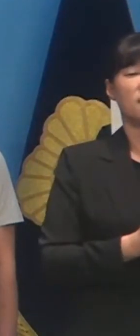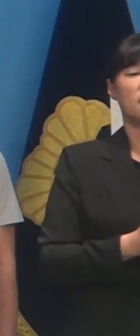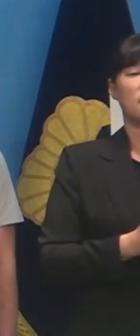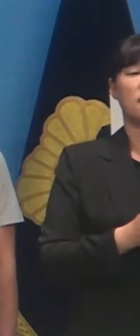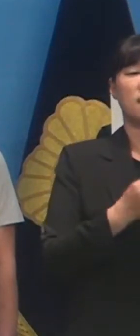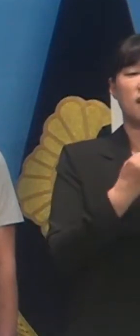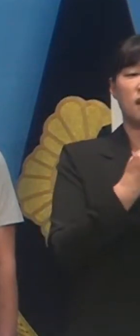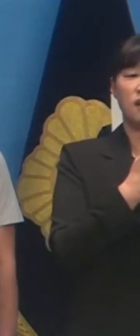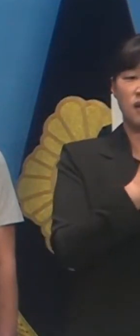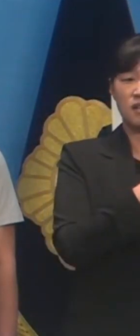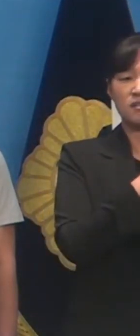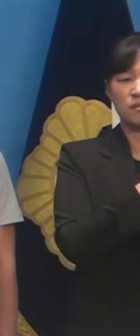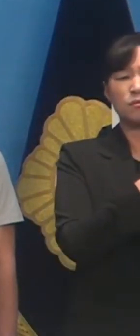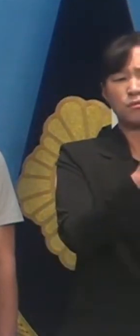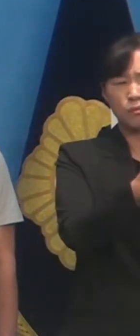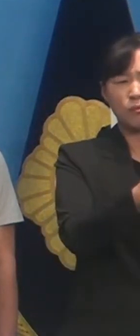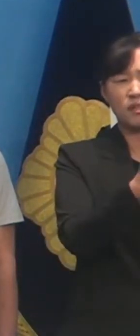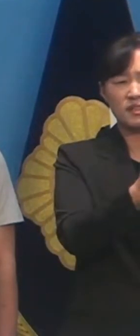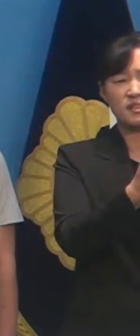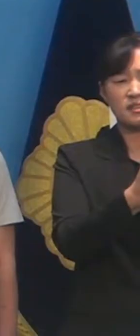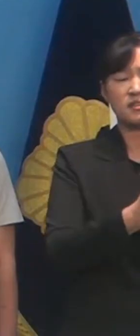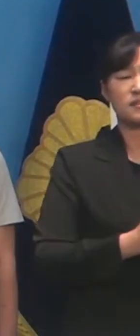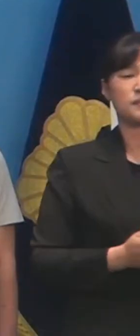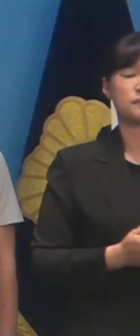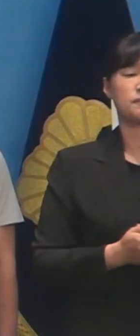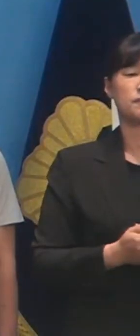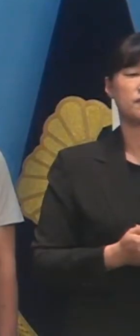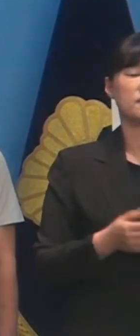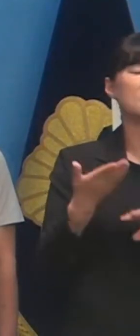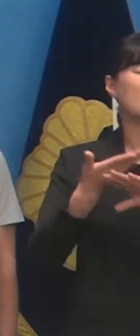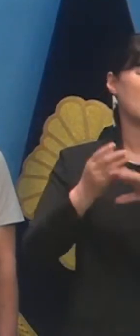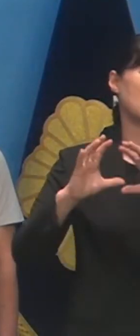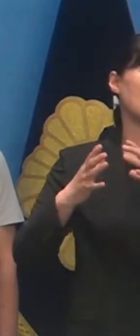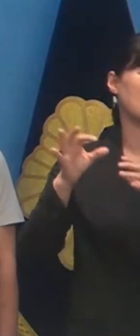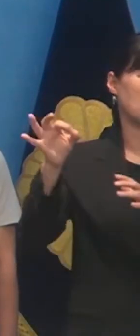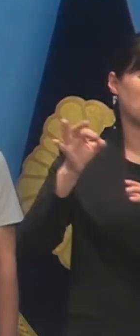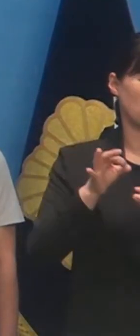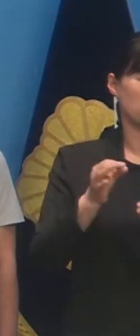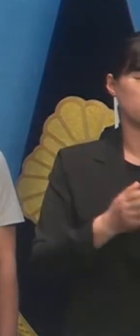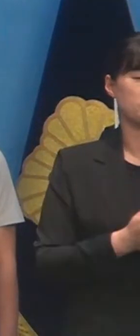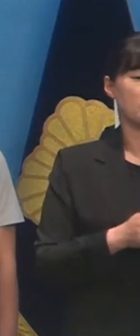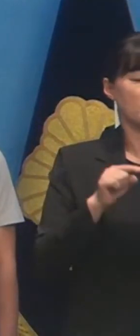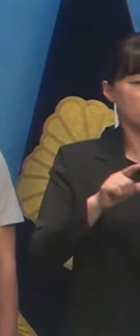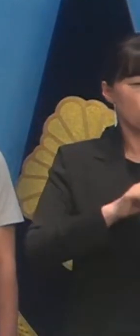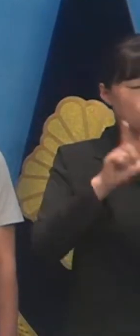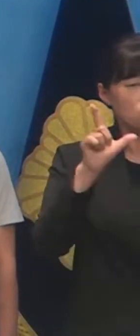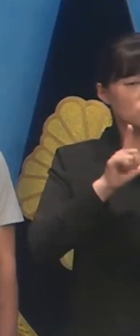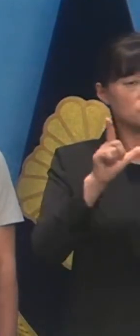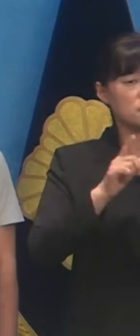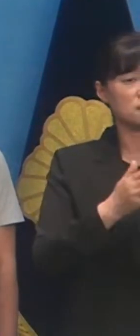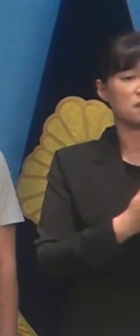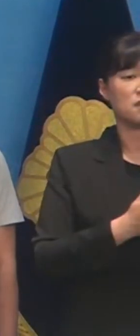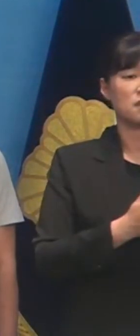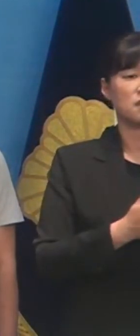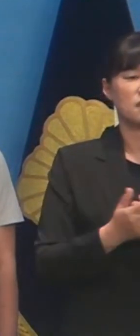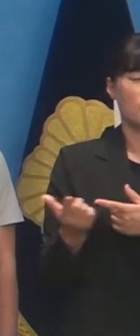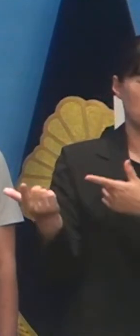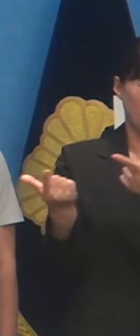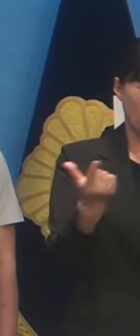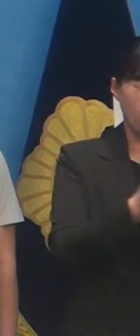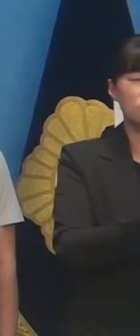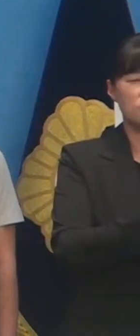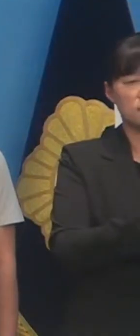니코덴코 자본 역시 똑같은 외투자본입니다. 이 외투자본의 행태들은 그 누가 할 거